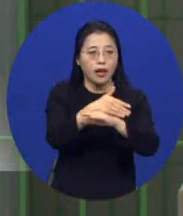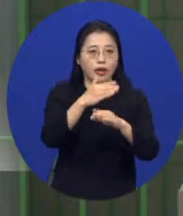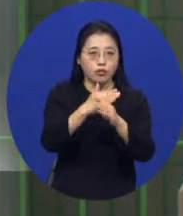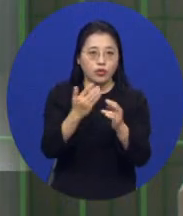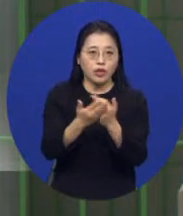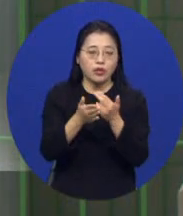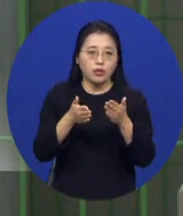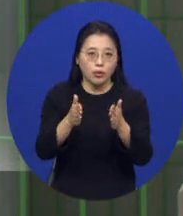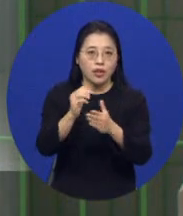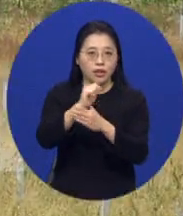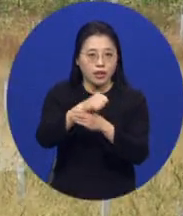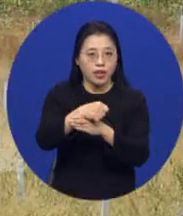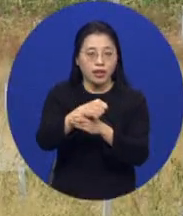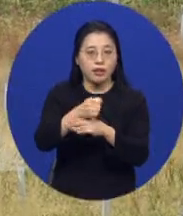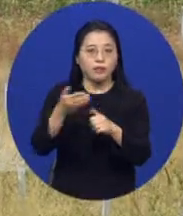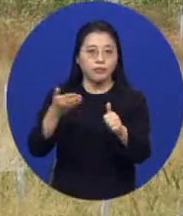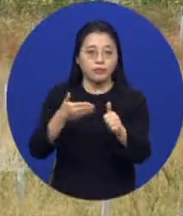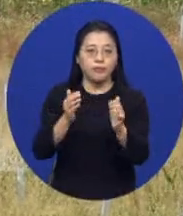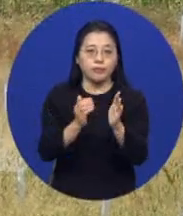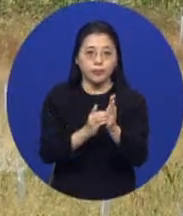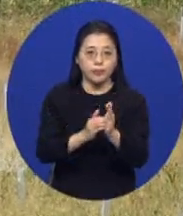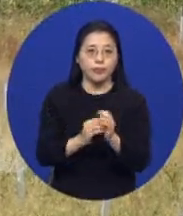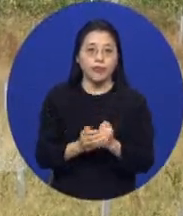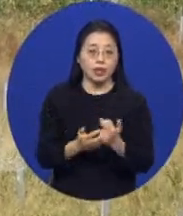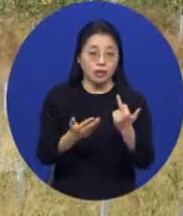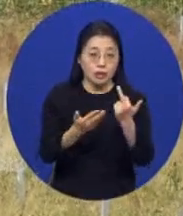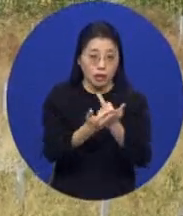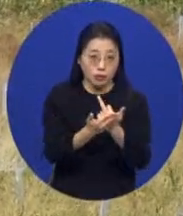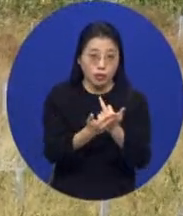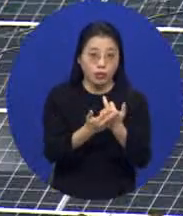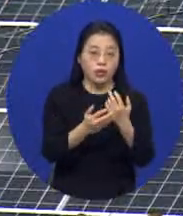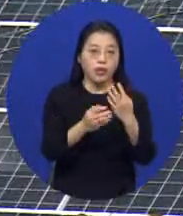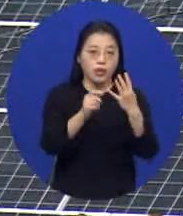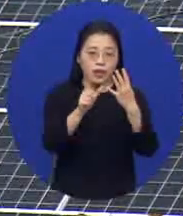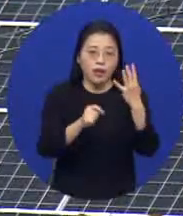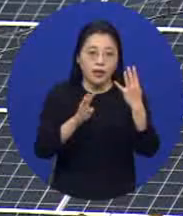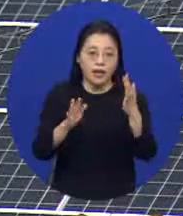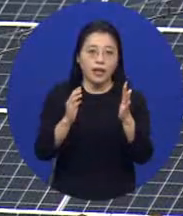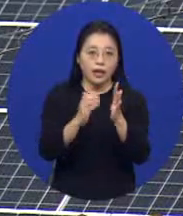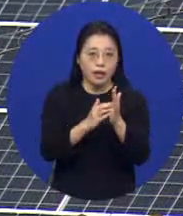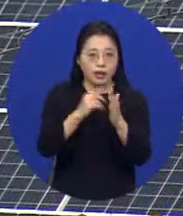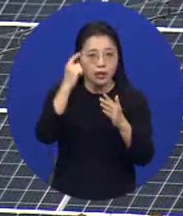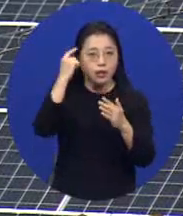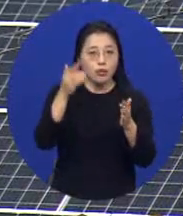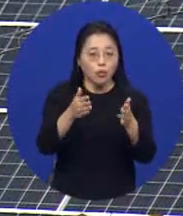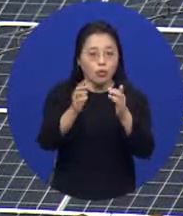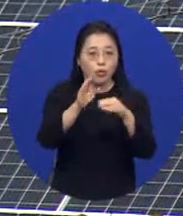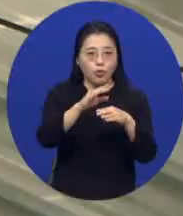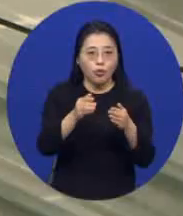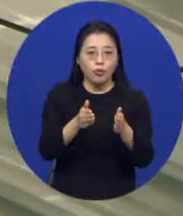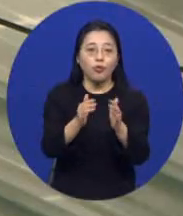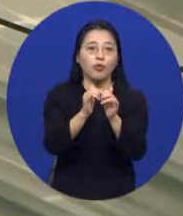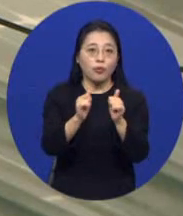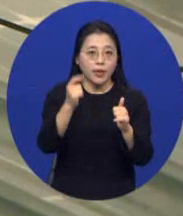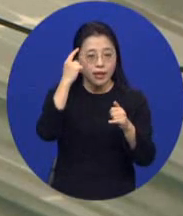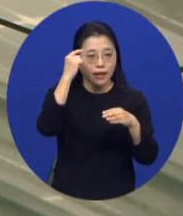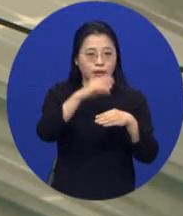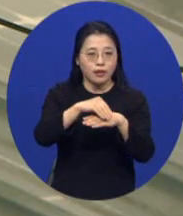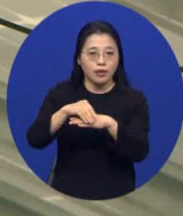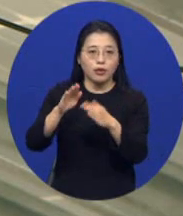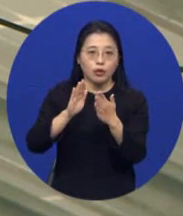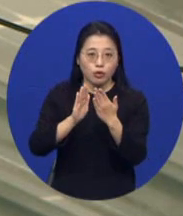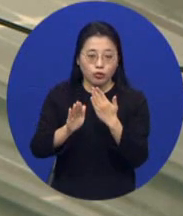신청했습니다 제주도는 다음 달 4일까지 주민 의견을 받은 뒤 5월 11일까지 승인 여부를 결정할